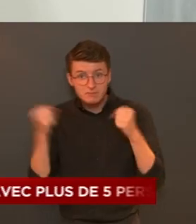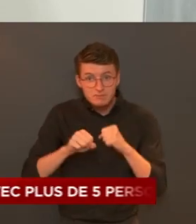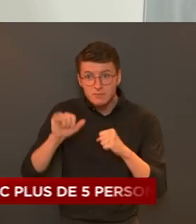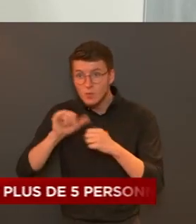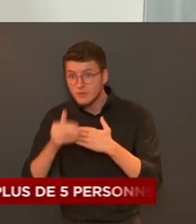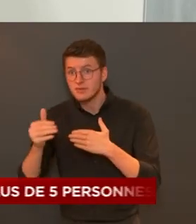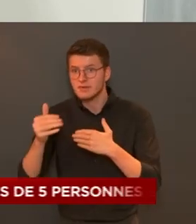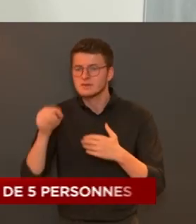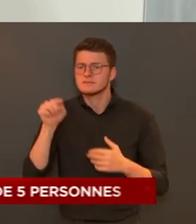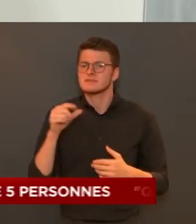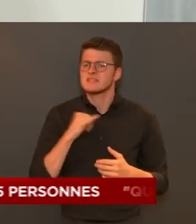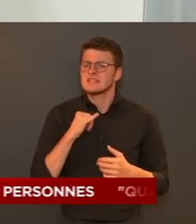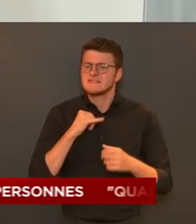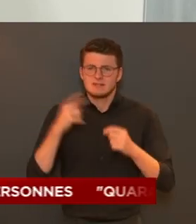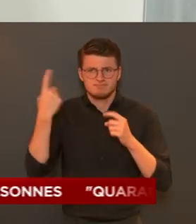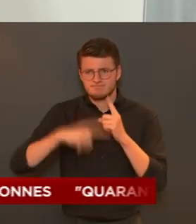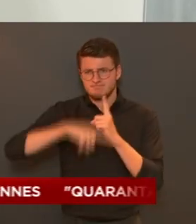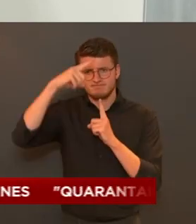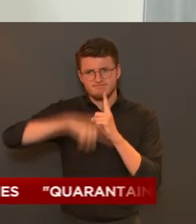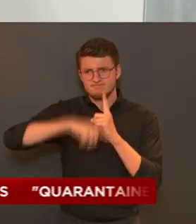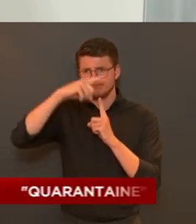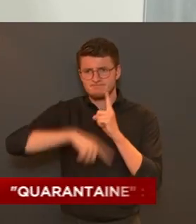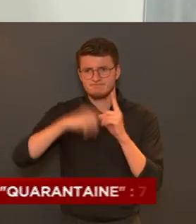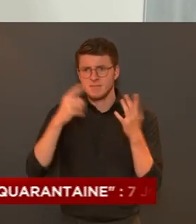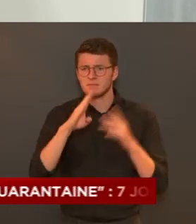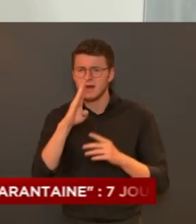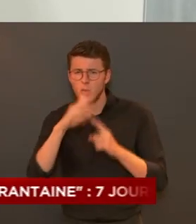Eh bien, c'est là qu'intervient ce baromètre.